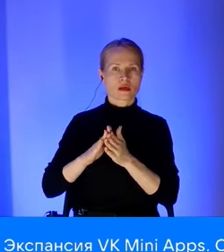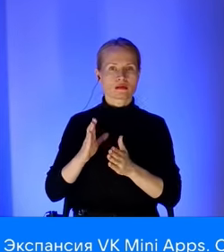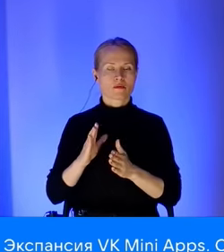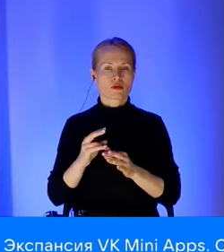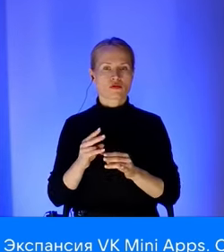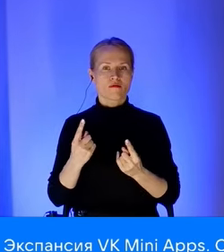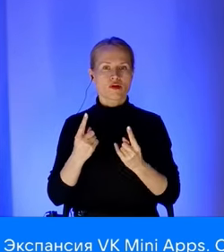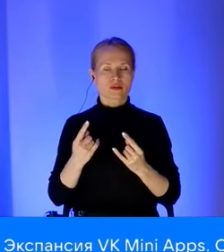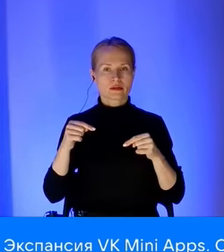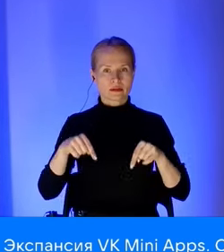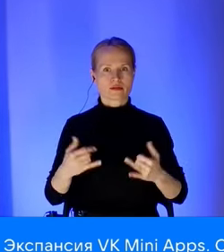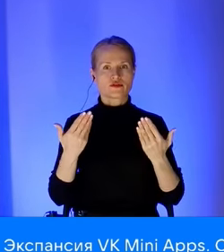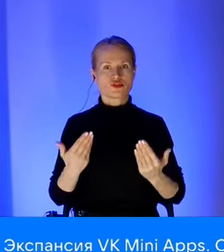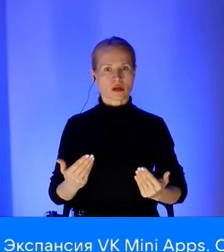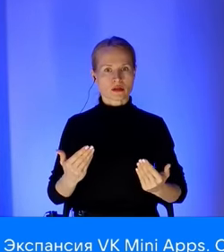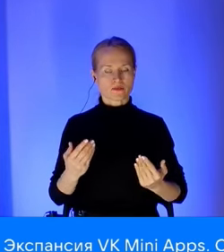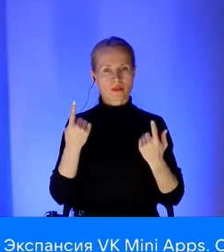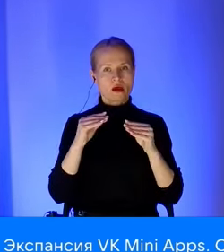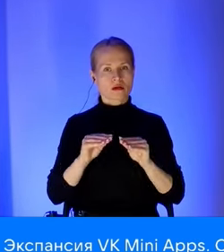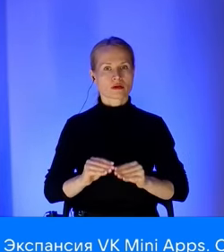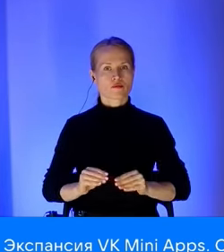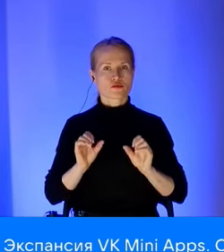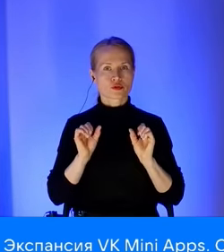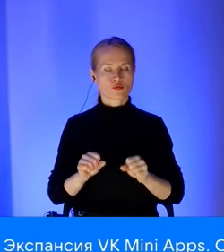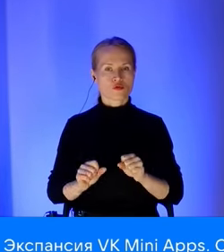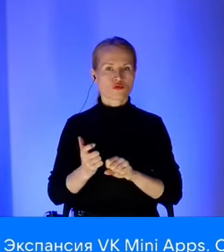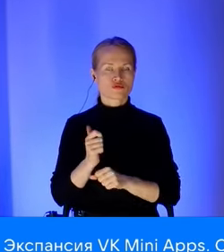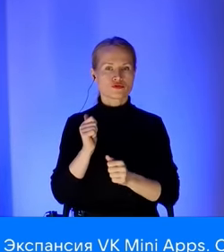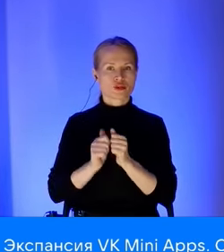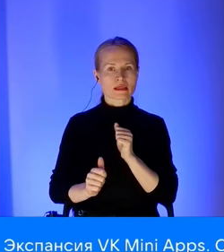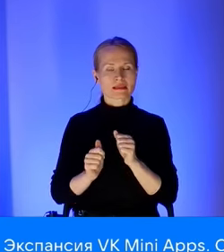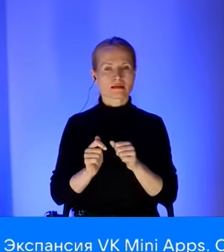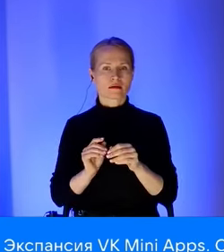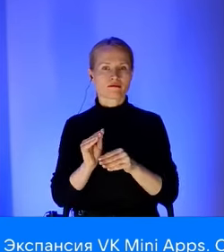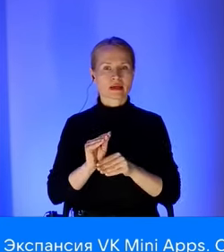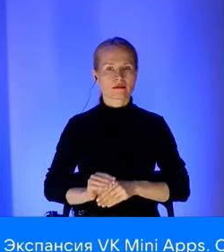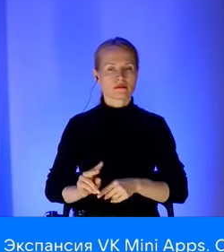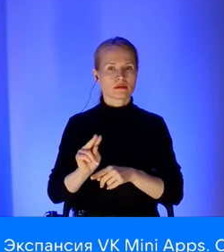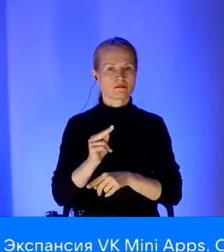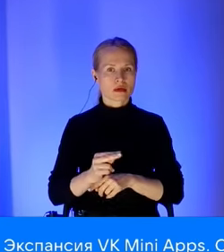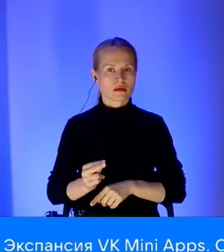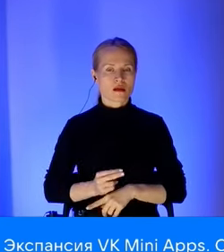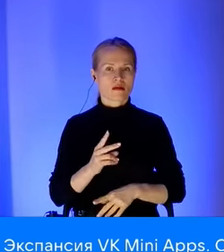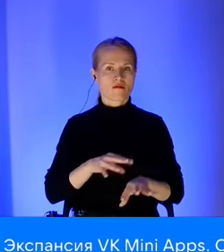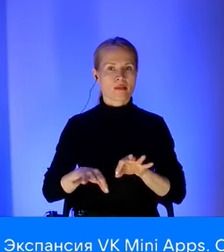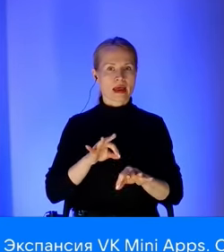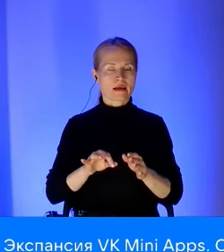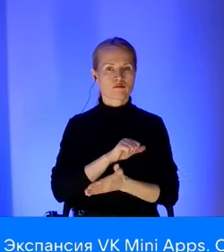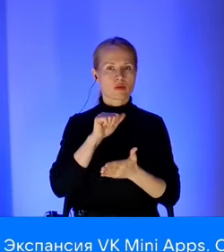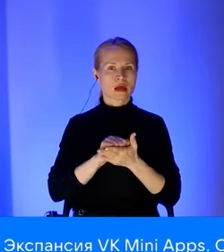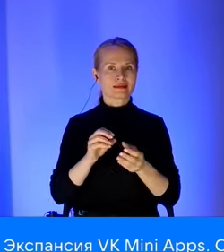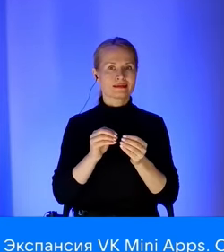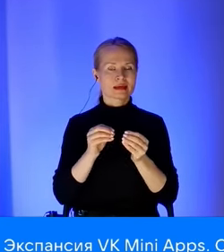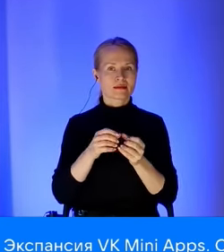здесь сейчас. То есть разработчики могут очень часто вносить изменения в проект, публиковать